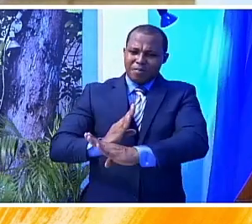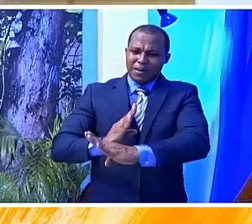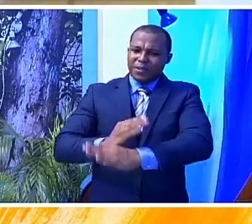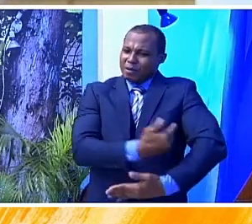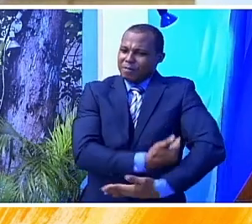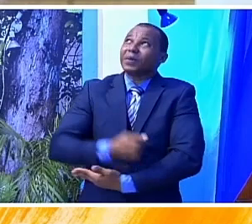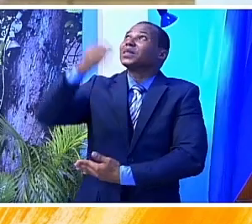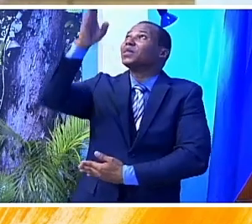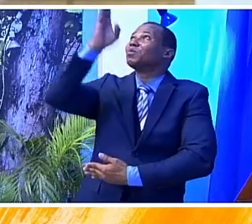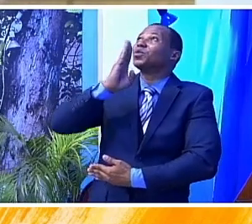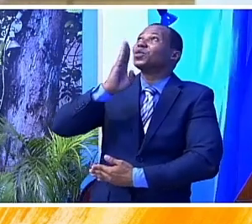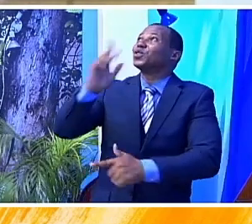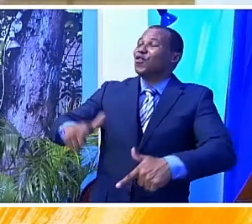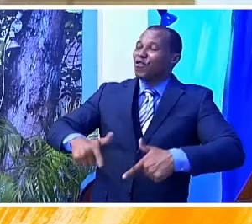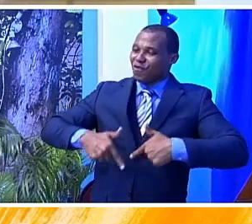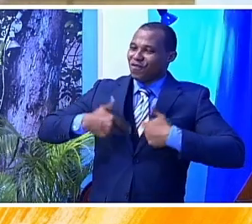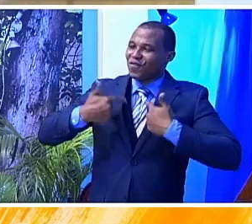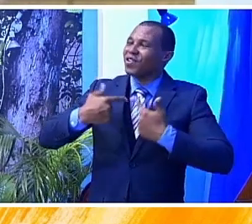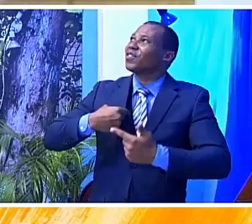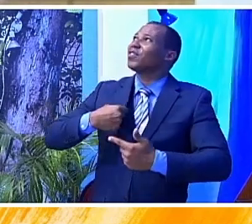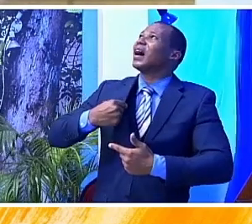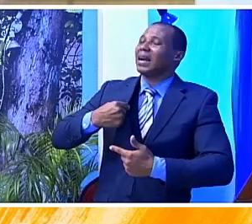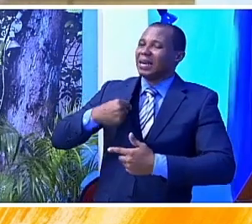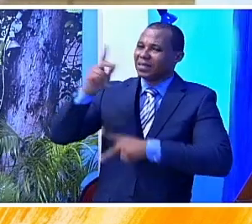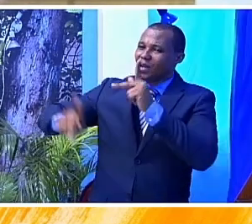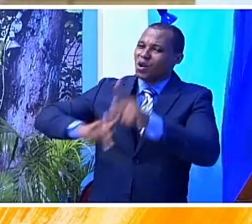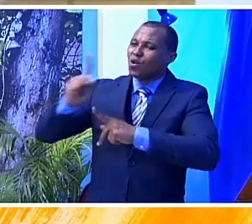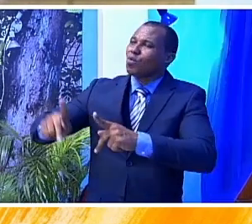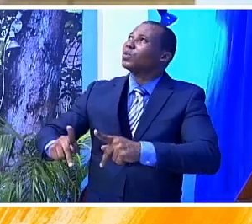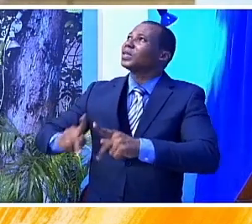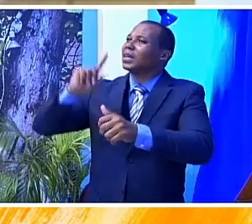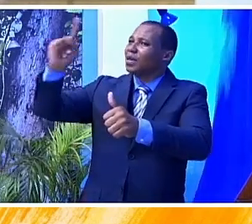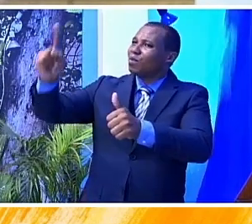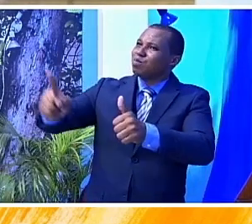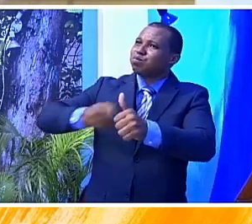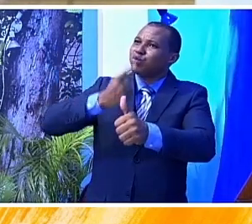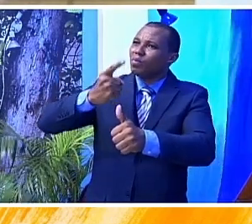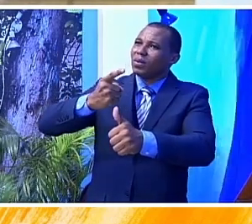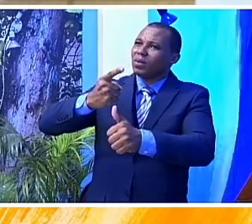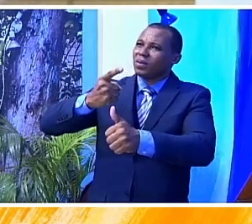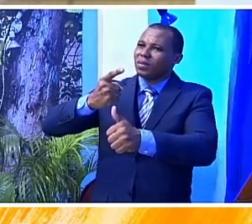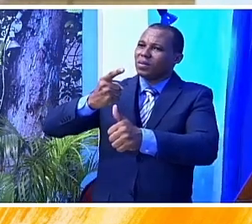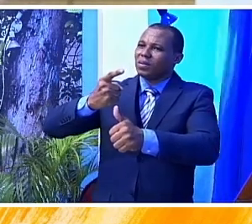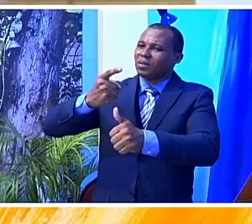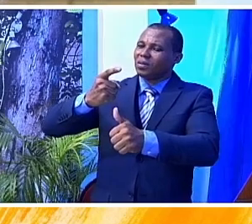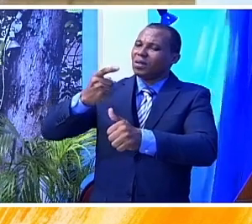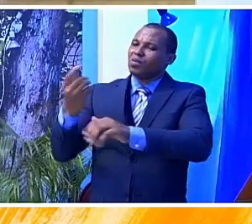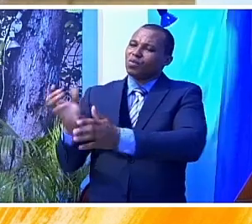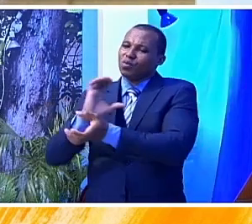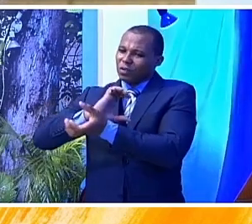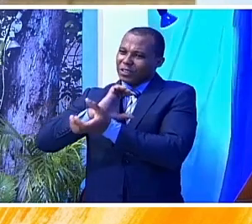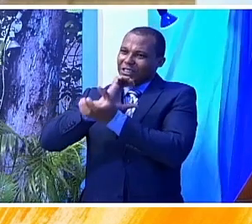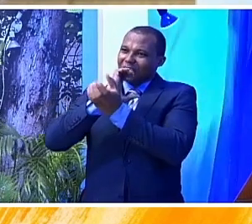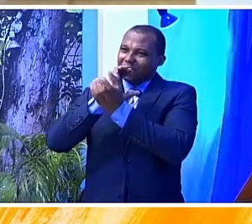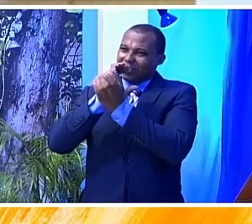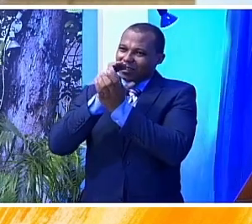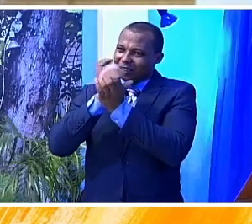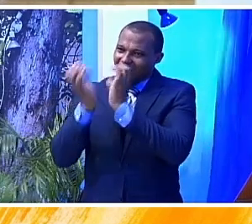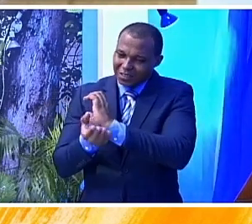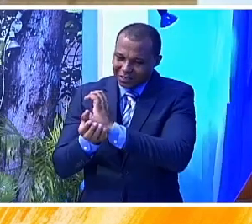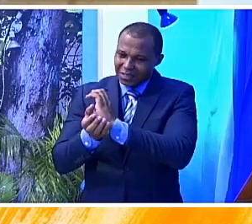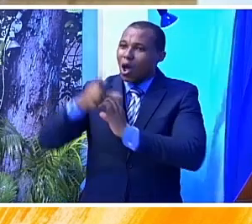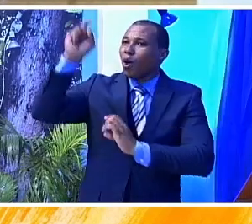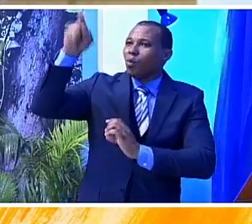sœur. Moun sa yo, c'est yo en premier qui besoin conversion. Et en pile dans moun sa yo, d'après ça yo